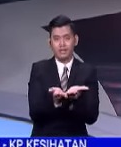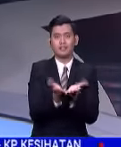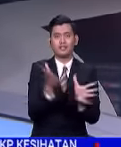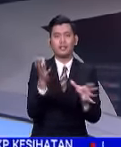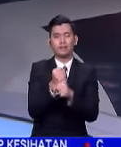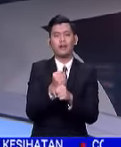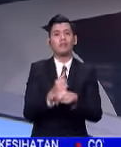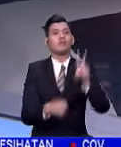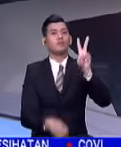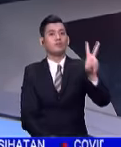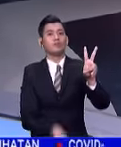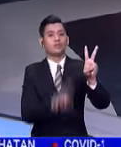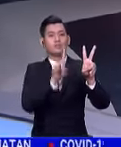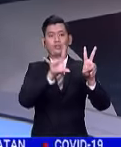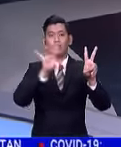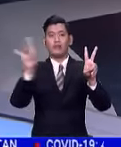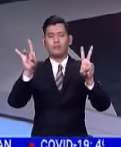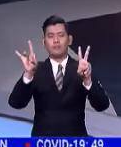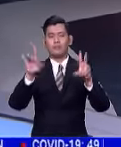meraih 218 undi.